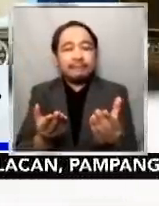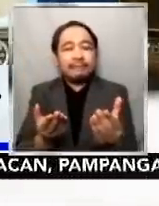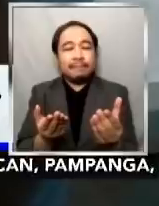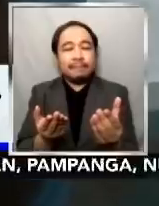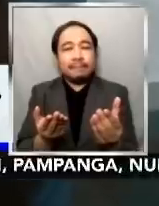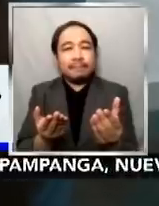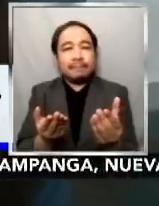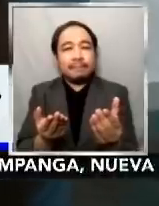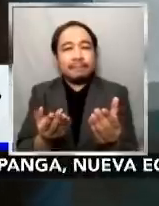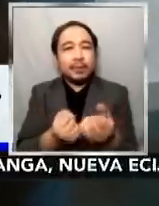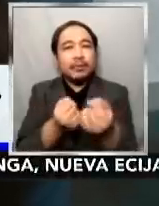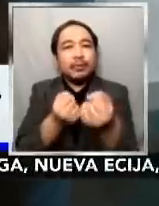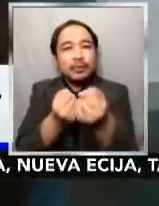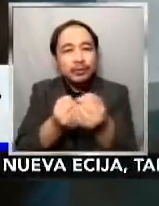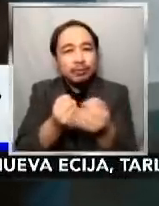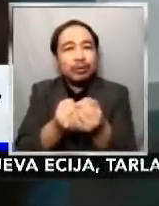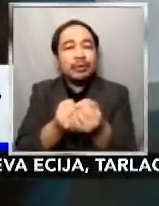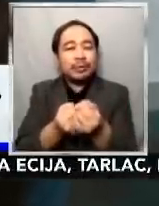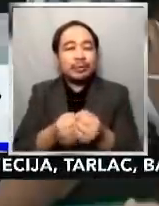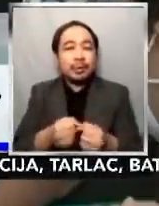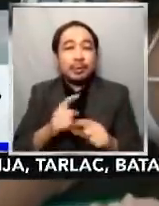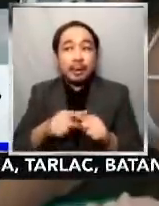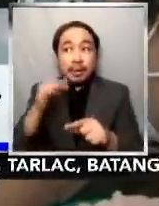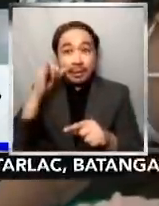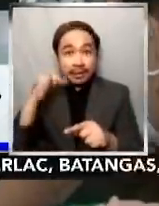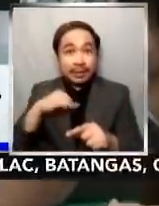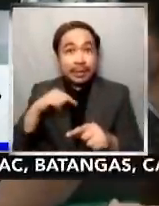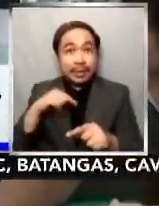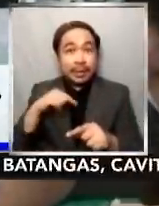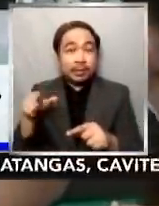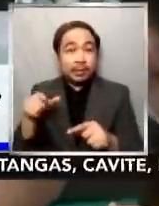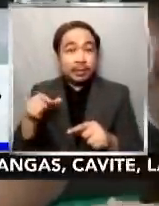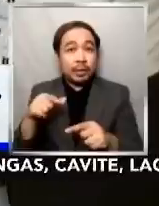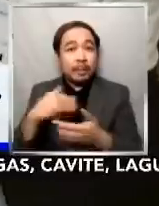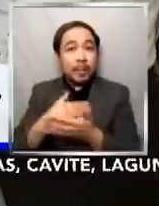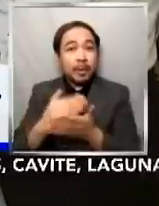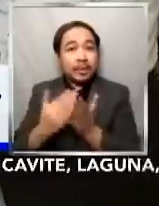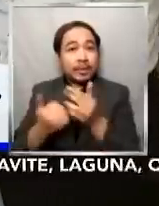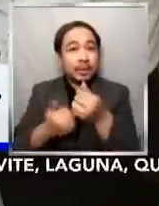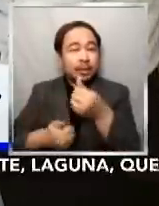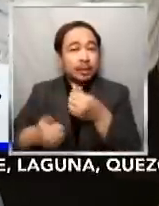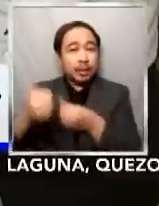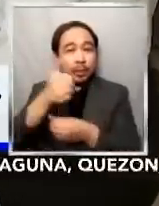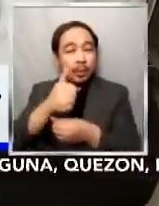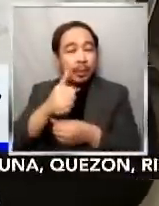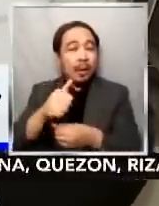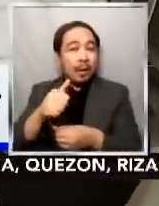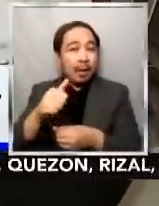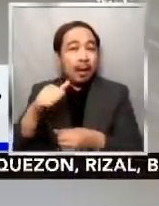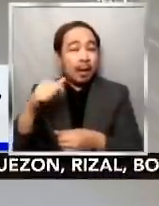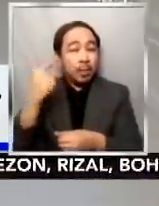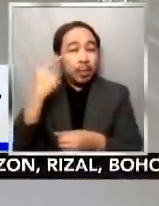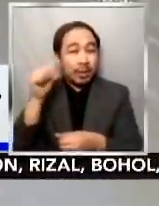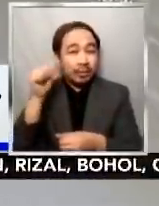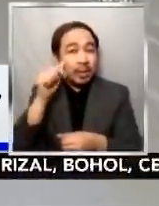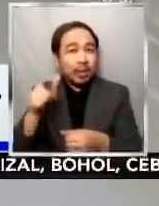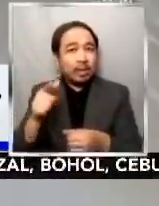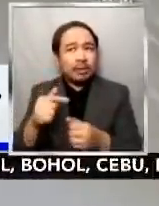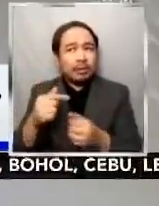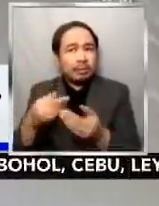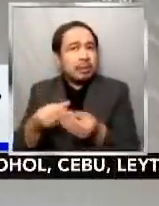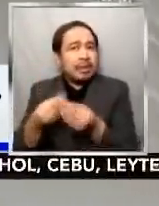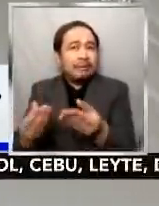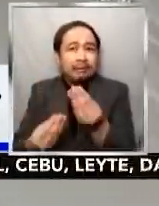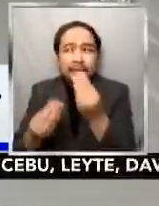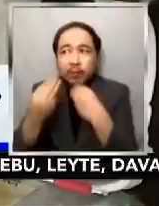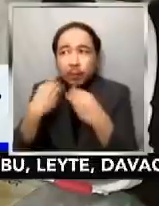ayuda. Pero kung kahapon ang rekomendasyon ni Budget Secretary Wendell Avisado, in-kind at hindi pera ang ipamimigay. Sabi ngayon ng